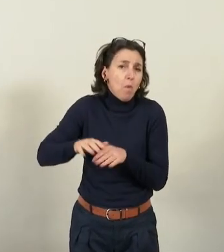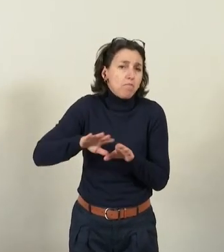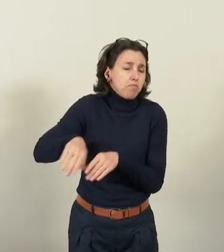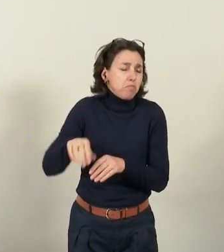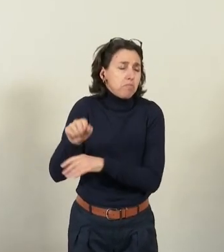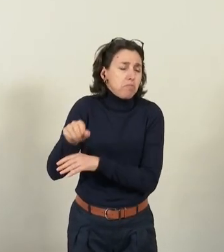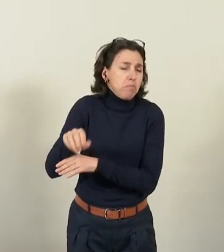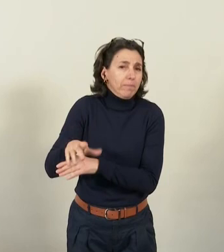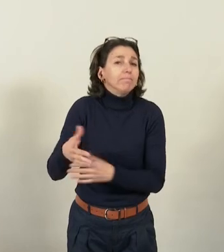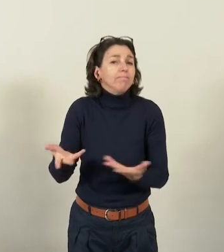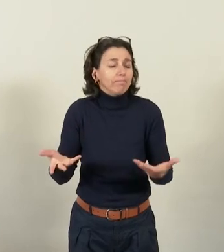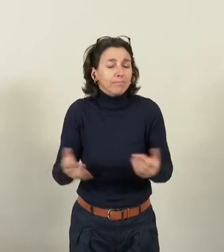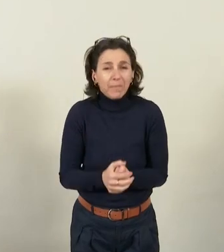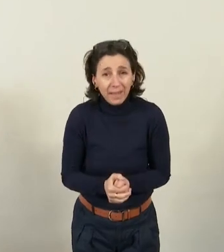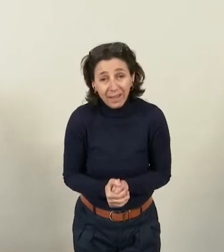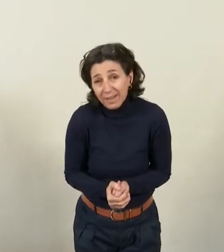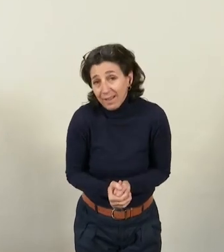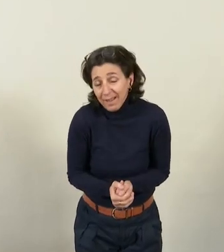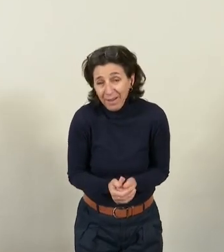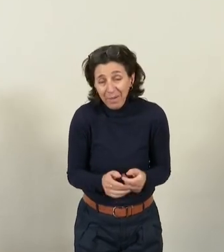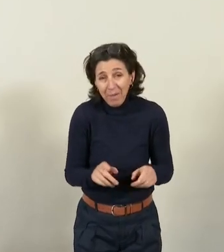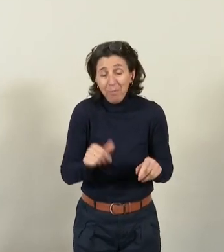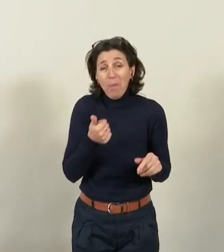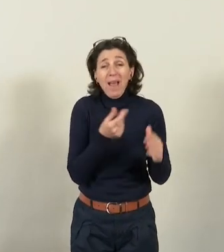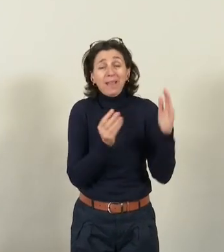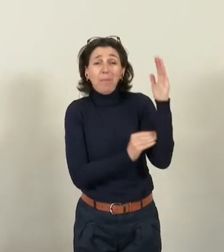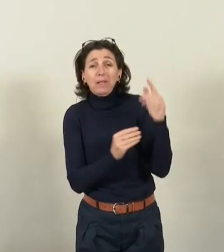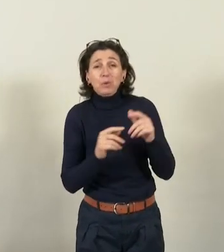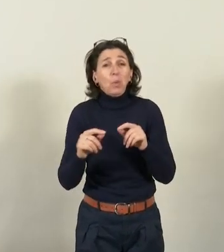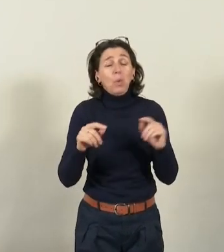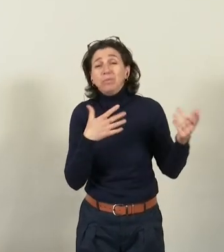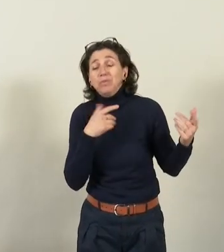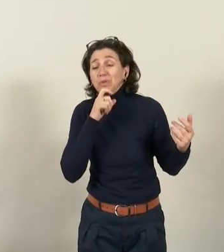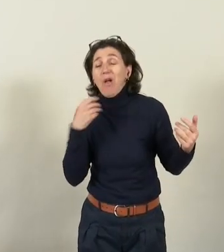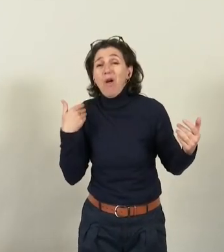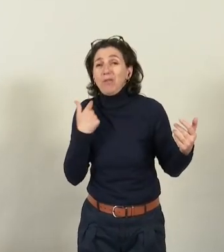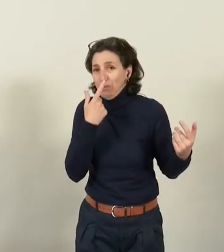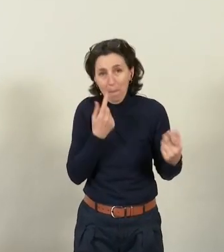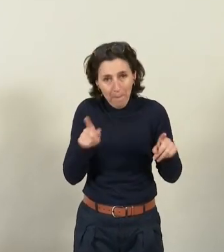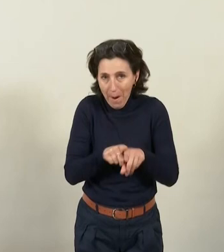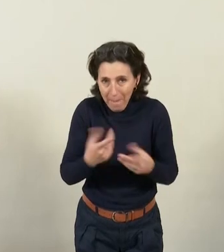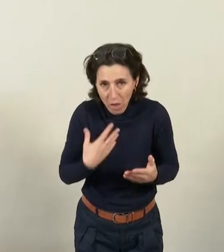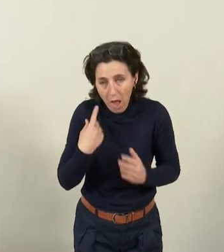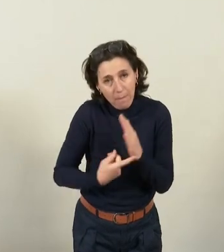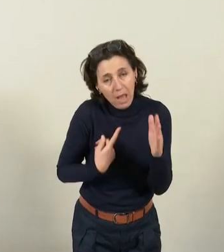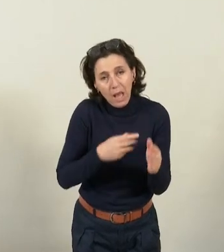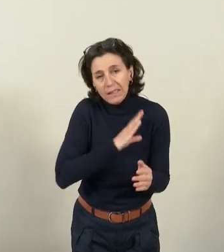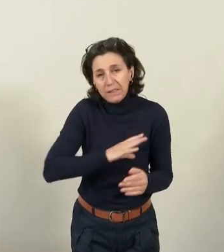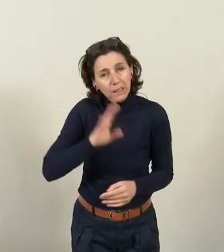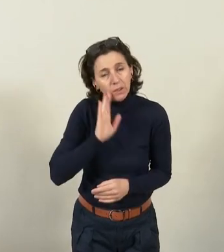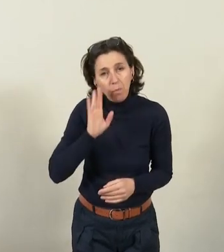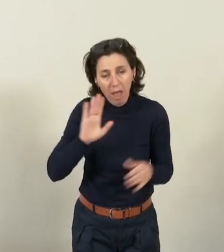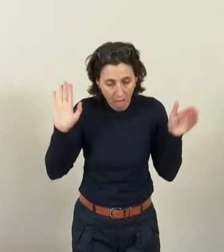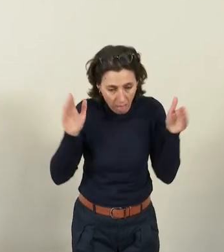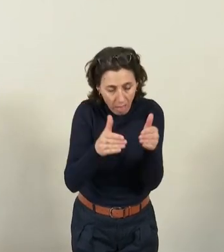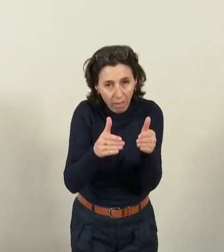graves et je pense que comme pour la première délibération cadre on a envie de vous dire essayez de vous occuper directement de